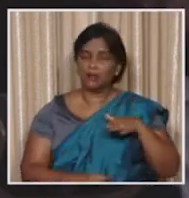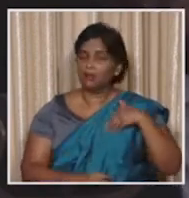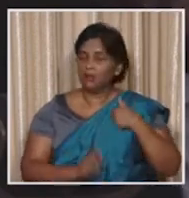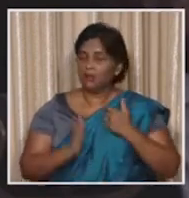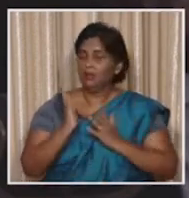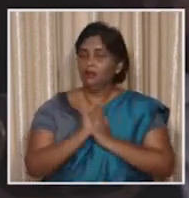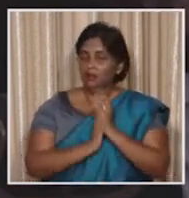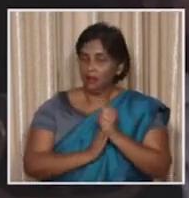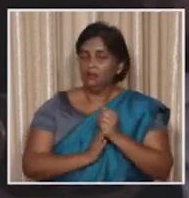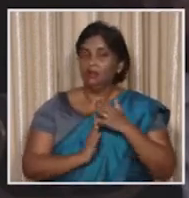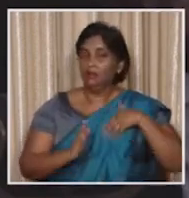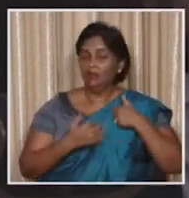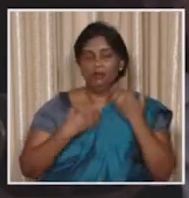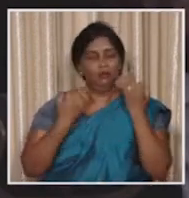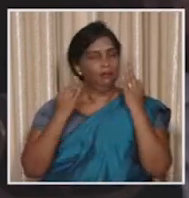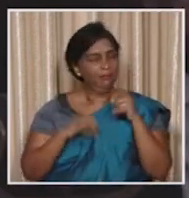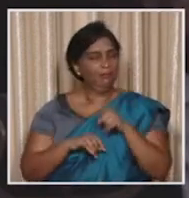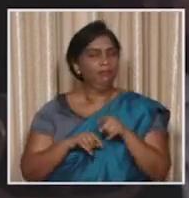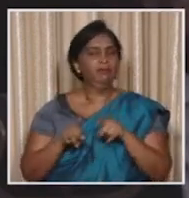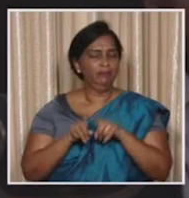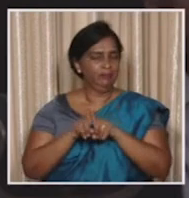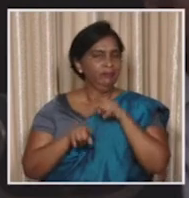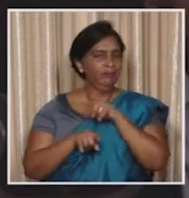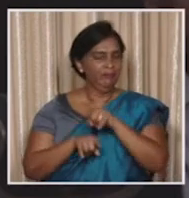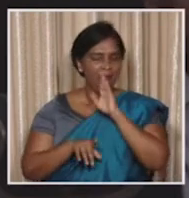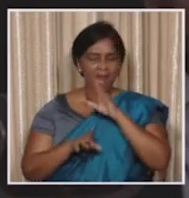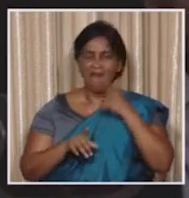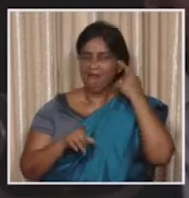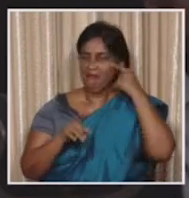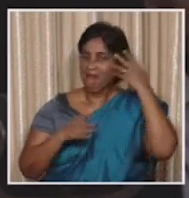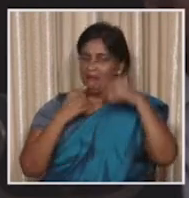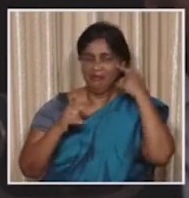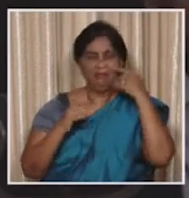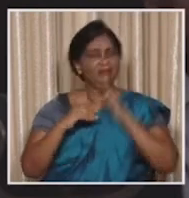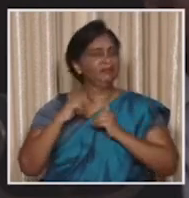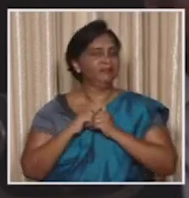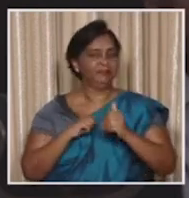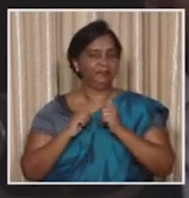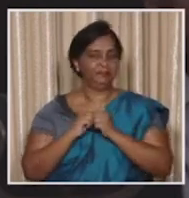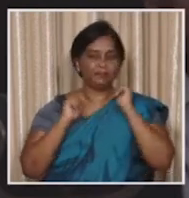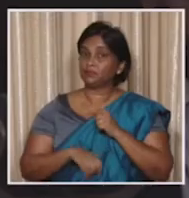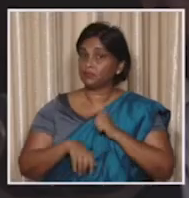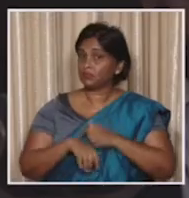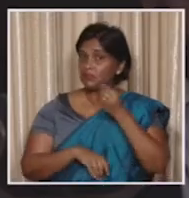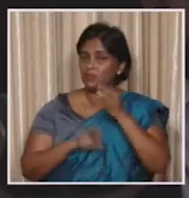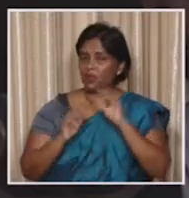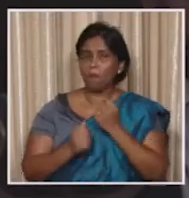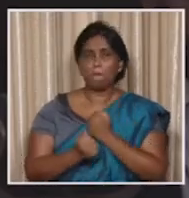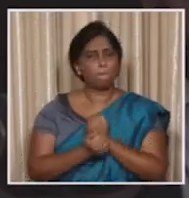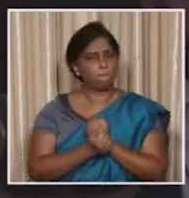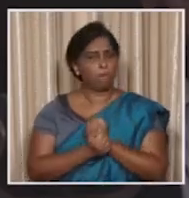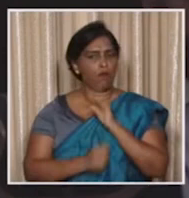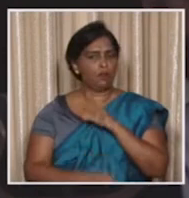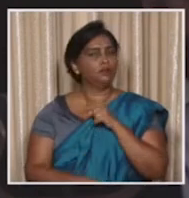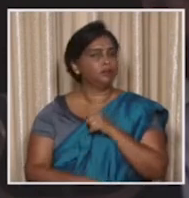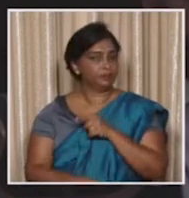நினைவேந்தல் உரிமையை, கூட்டு நினைவேந்தல் உரிமையை அவர்கள் அனுஷ்டிப்பதற்குரிய வழிவகைகளை ஏற்ப போலீசாருடைய தடைகளை சுட்டிக்காட்டி, போலீசார்